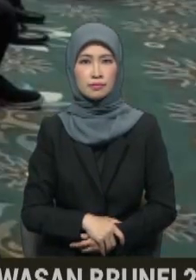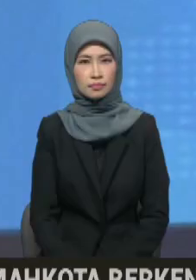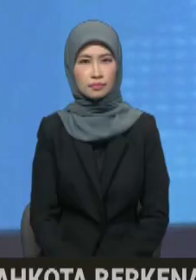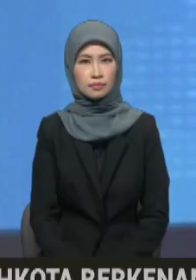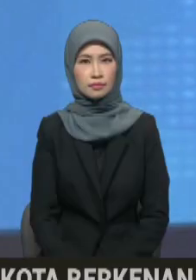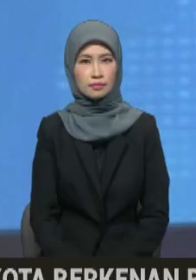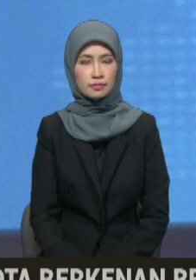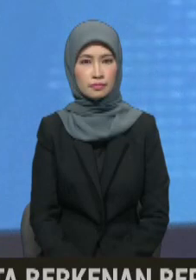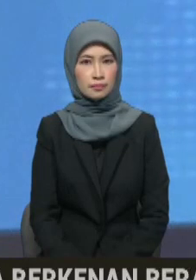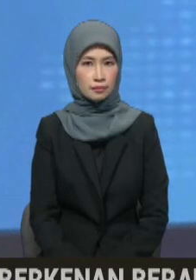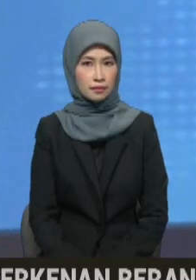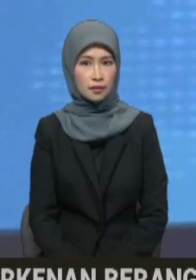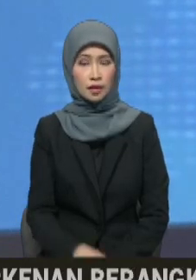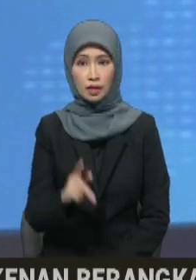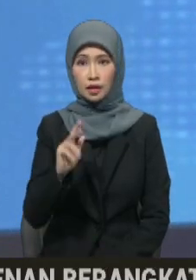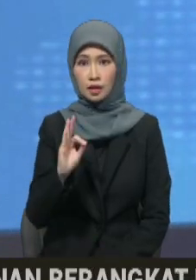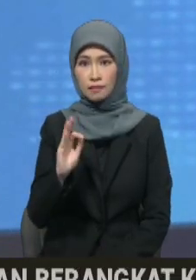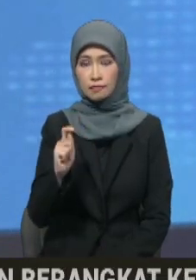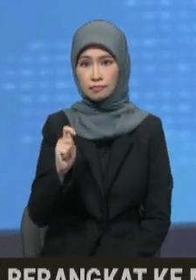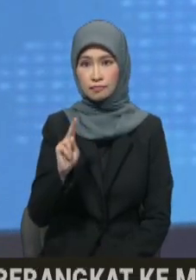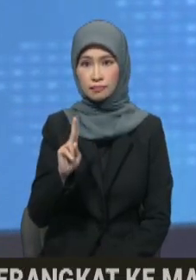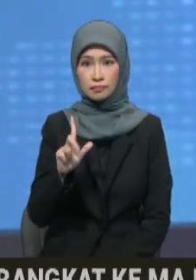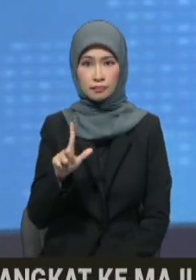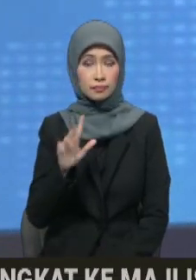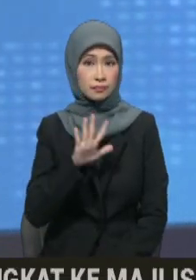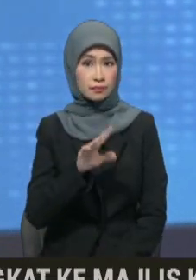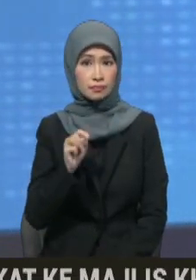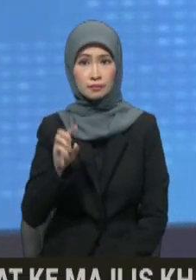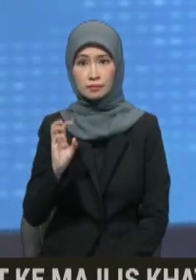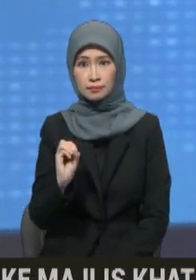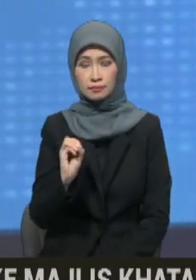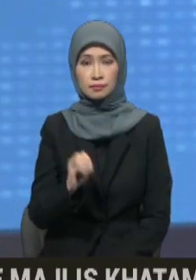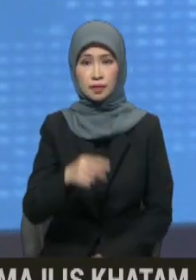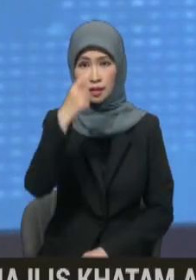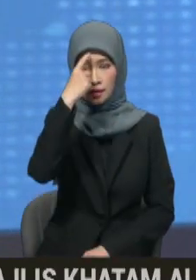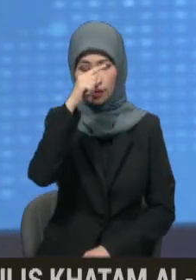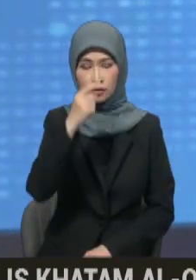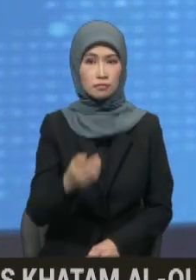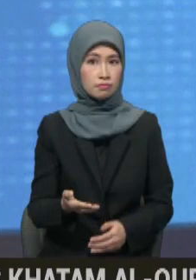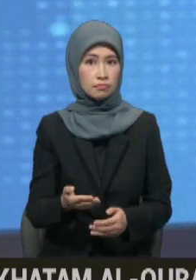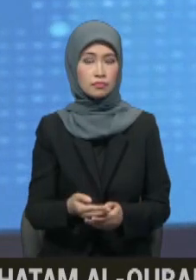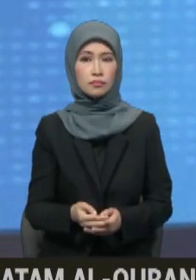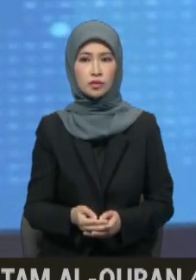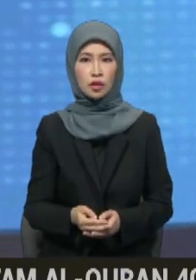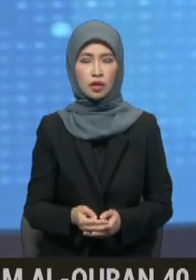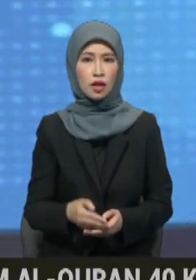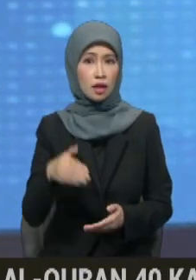Ismail projek fthul barakah 5.0 bertujuan untuk meringankan beban